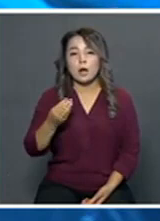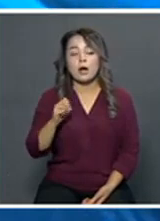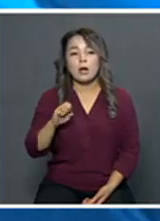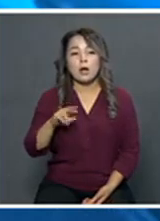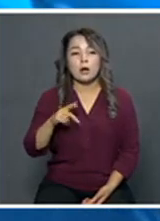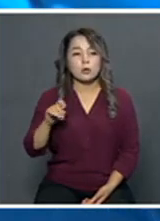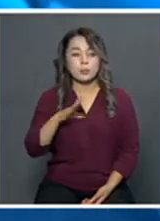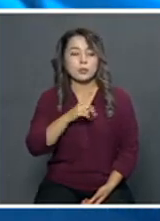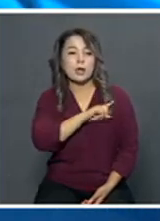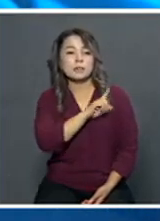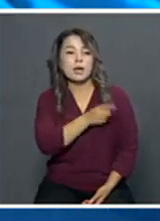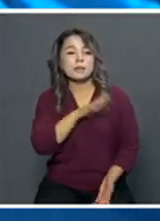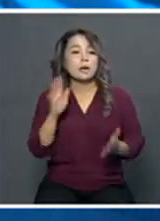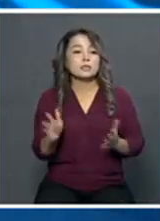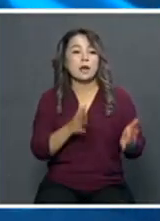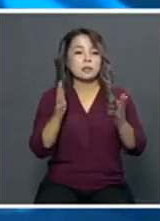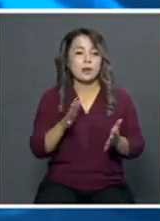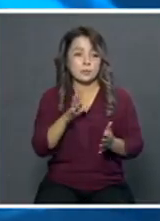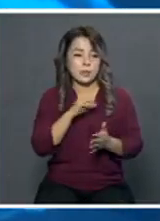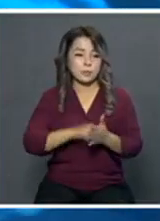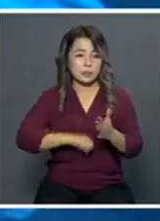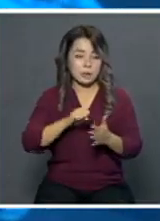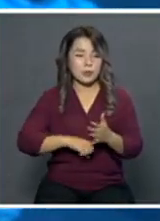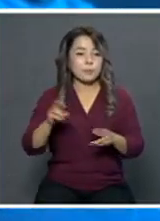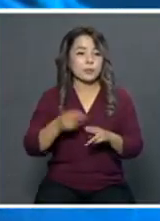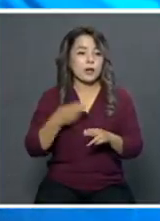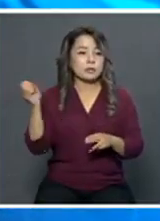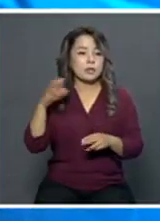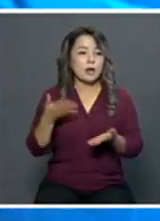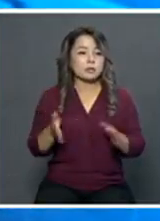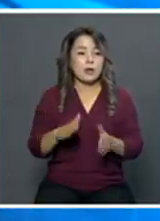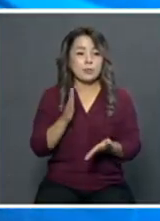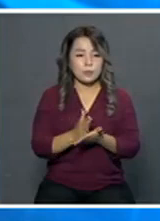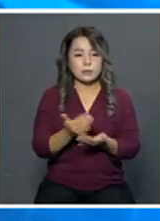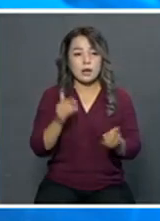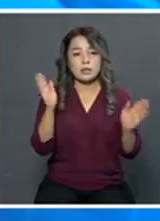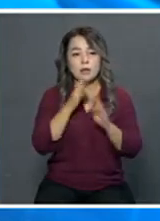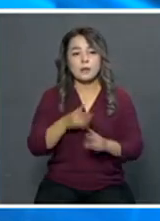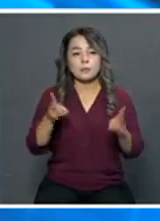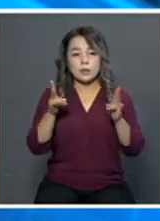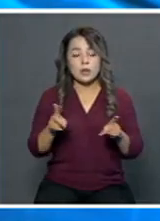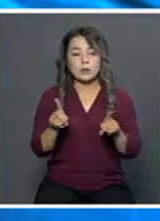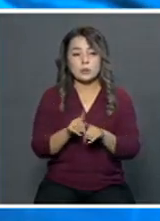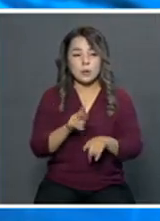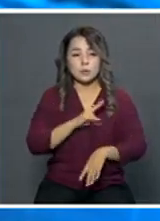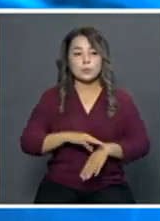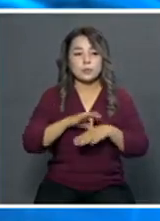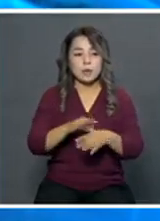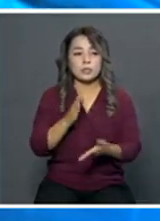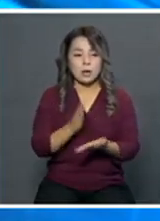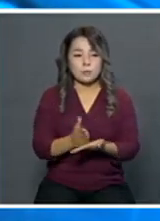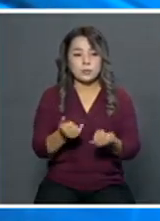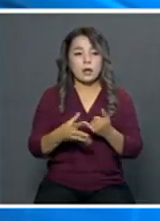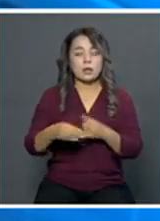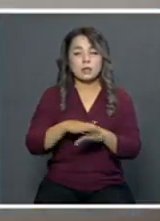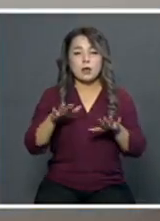болған қатты дауылдың салдарынан жарықсыз отырған тұрғындар әлі бар. Табиғи апаттың зардаптарын жою жұмыстары жүргізіліп жатыр. Қазір